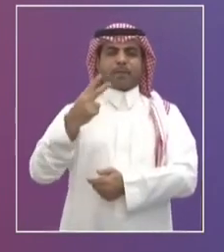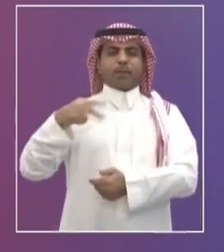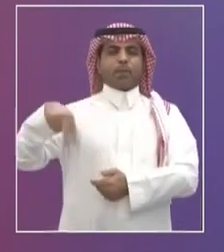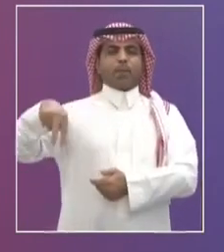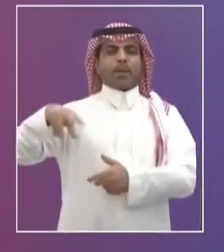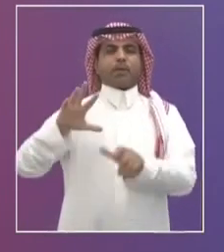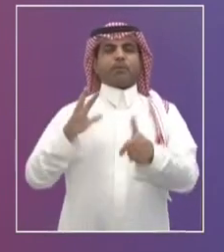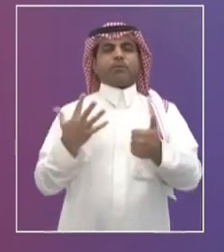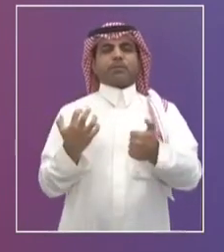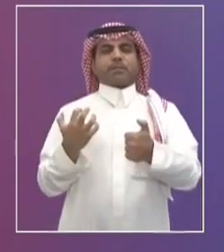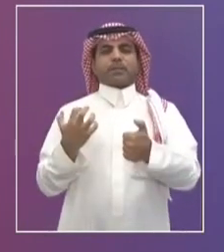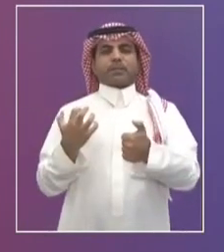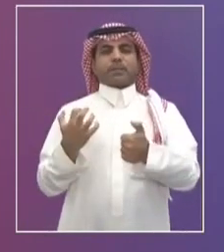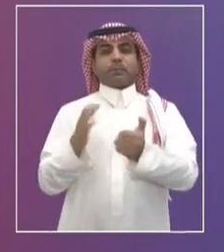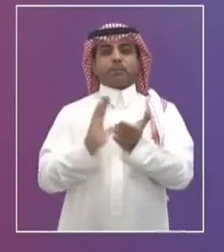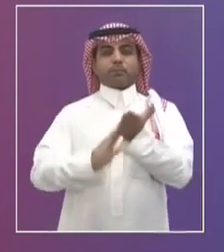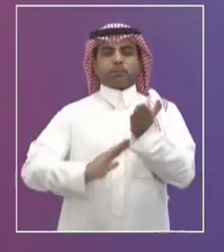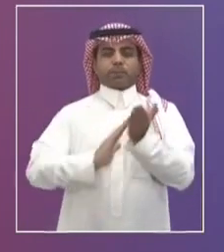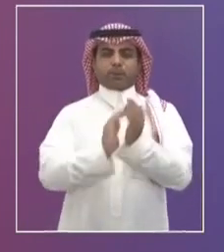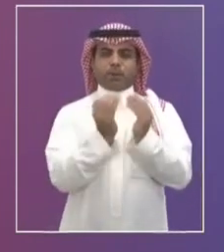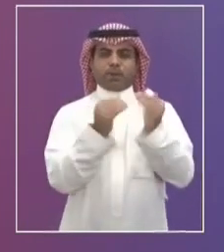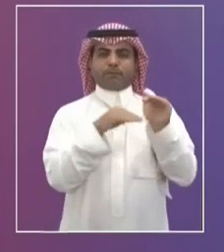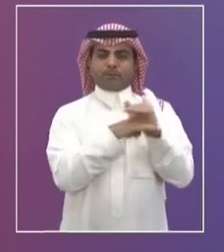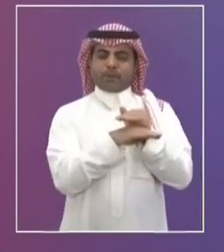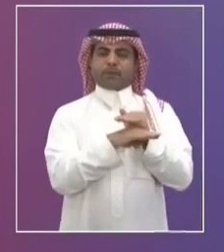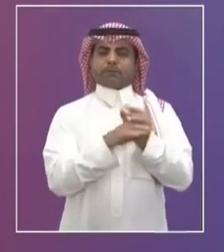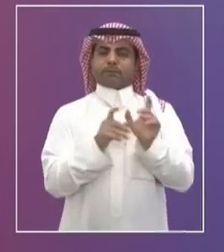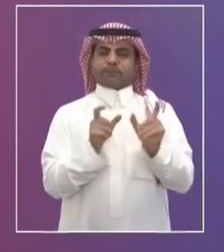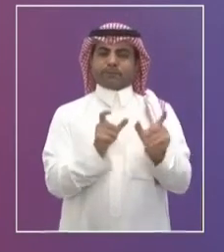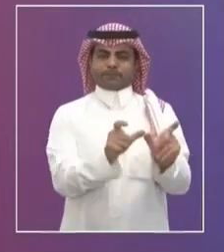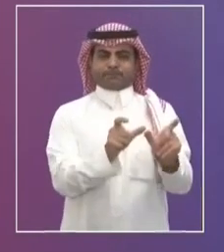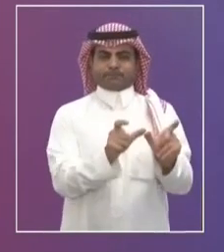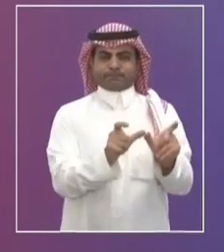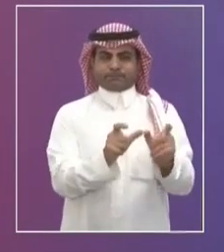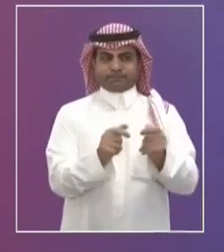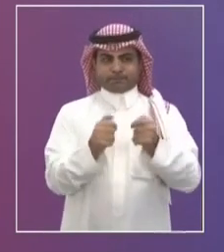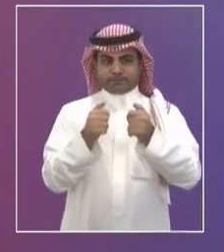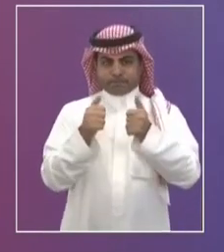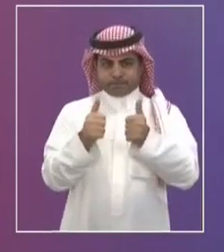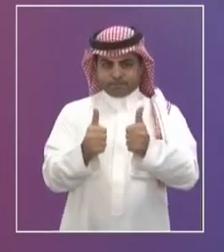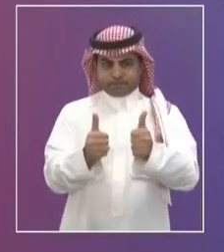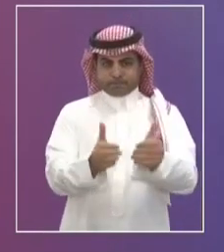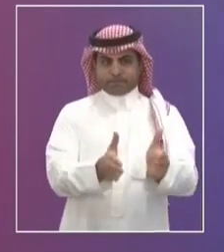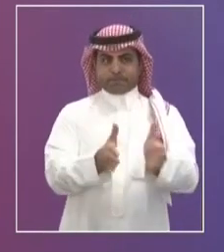حالة يتم رعايتها في العنايات المركزة.